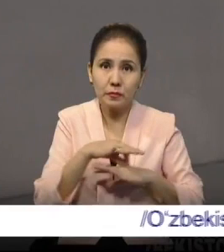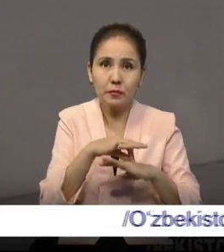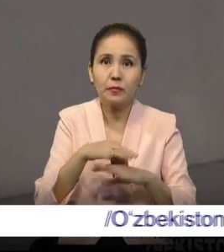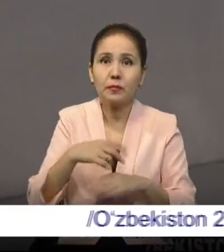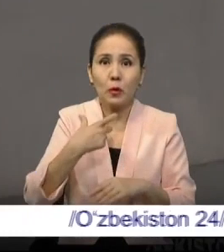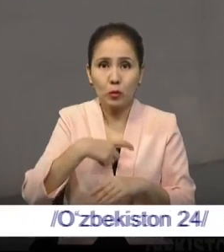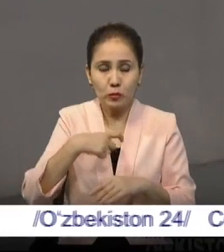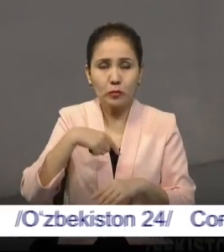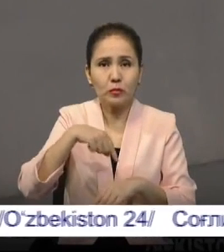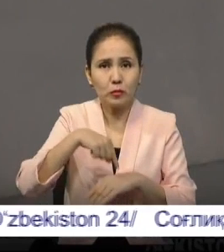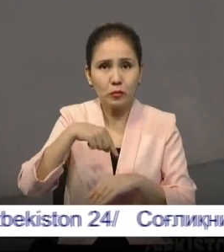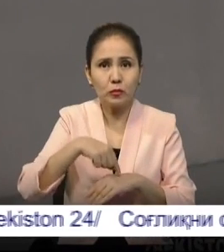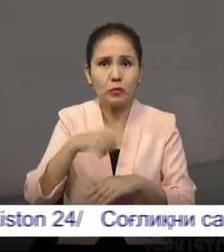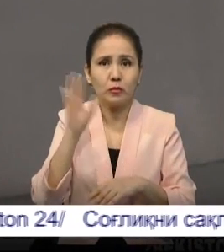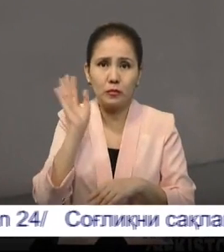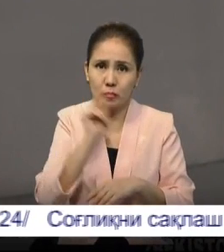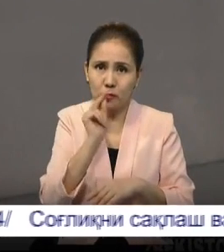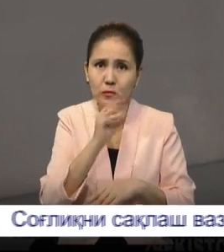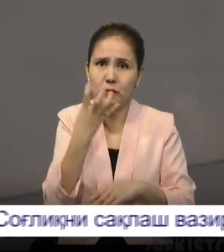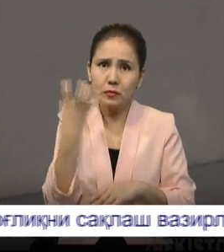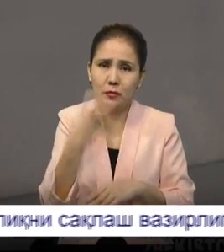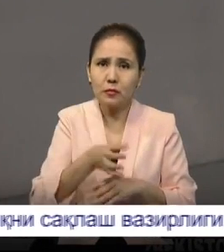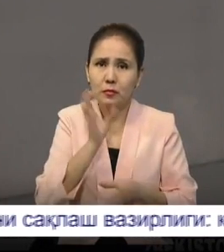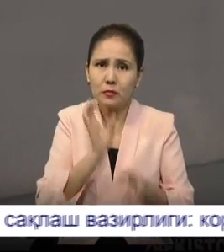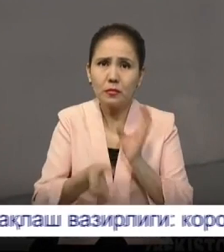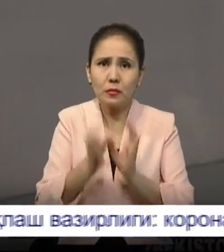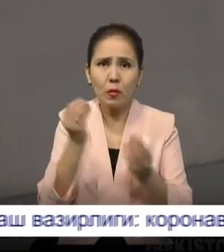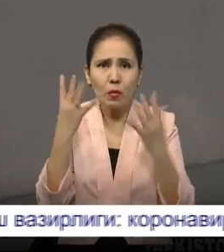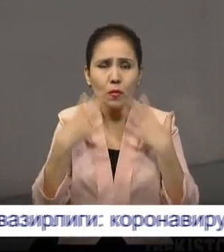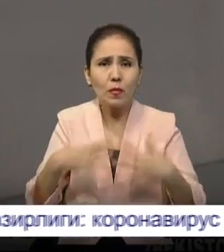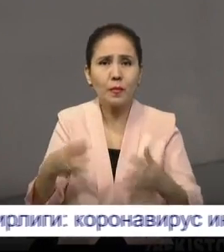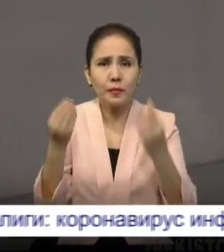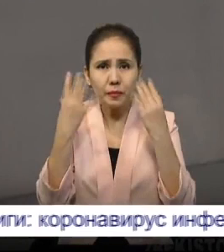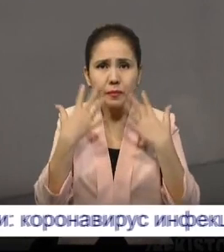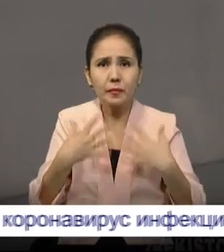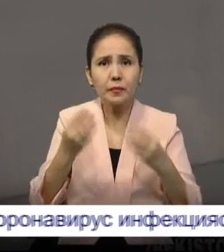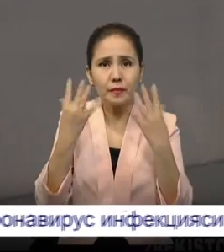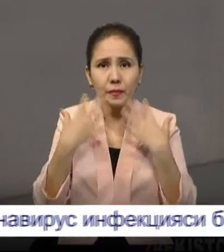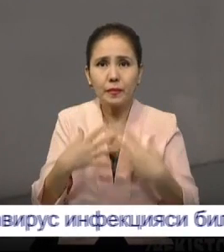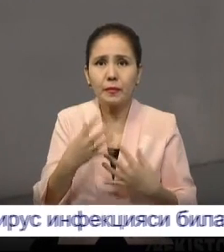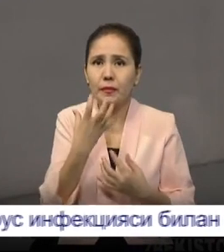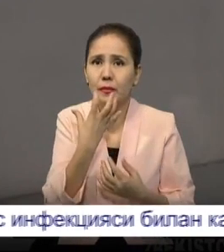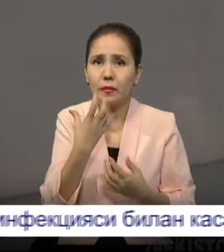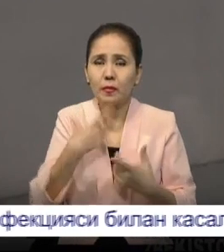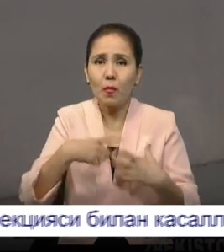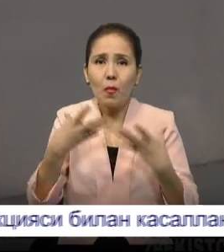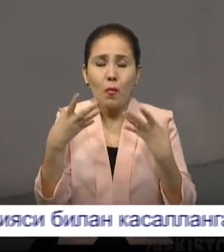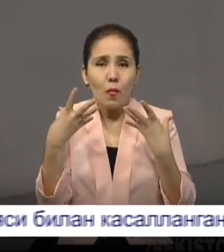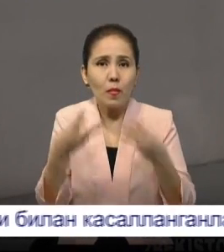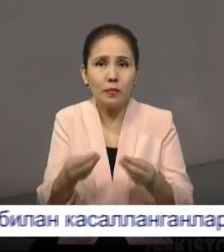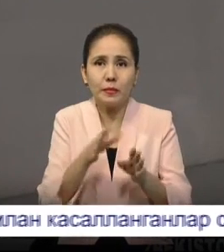gumon o'tirdi. Issiq choy ichdim, juda terlash kuchli bo'lar ekan, lekin ter shunaqa suv bo'lib oqib